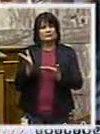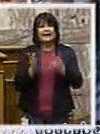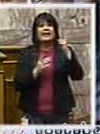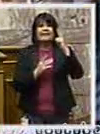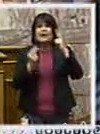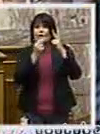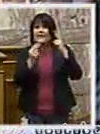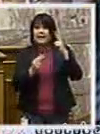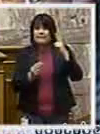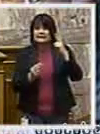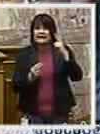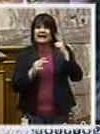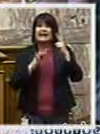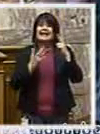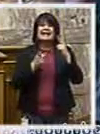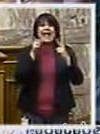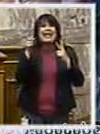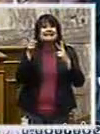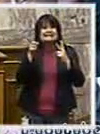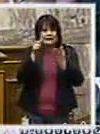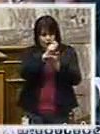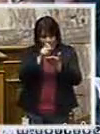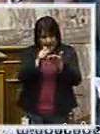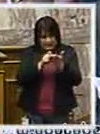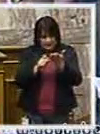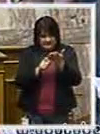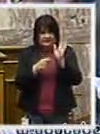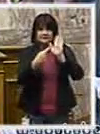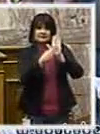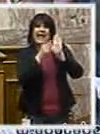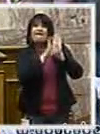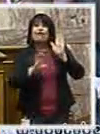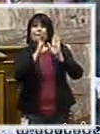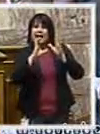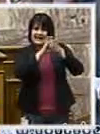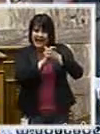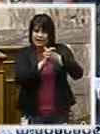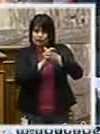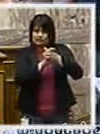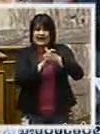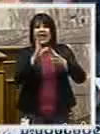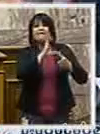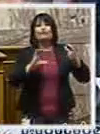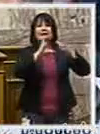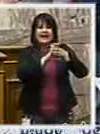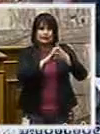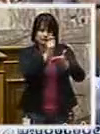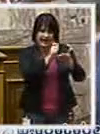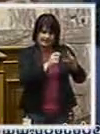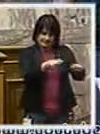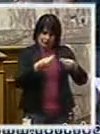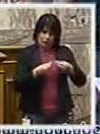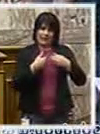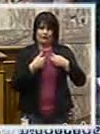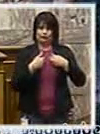θέματα. Ή συντάξατε εσείς αυτό το πόνημα και το δείξατε στην Τρόικα, ή η Τρόικα το συνέταξε και το έδωσε εσάς.